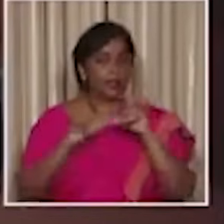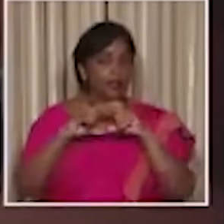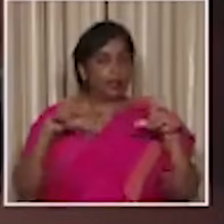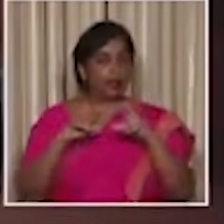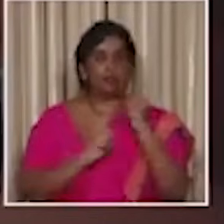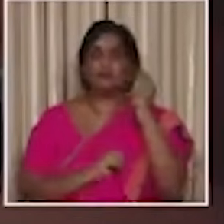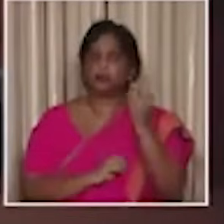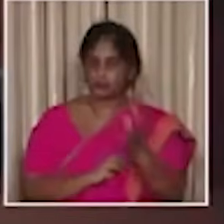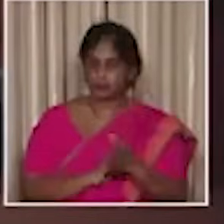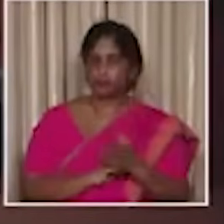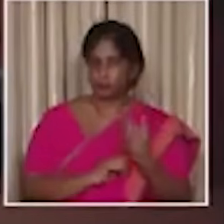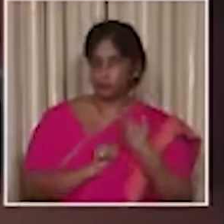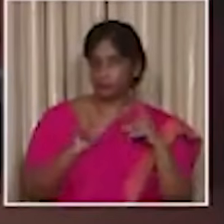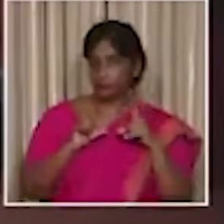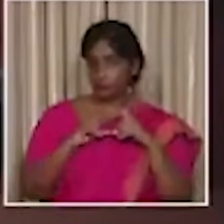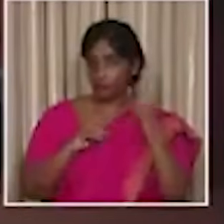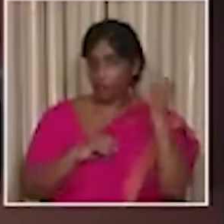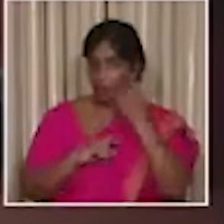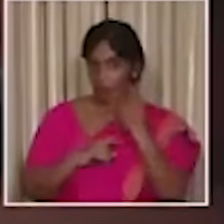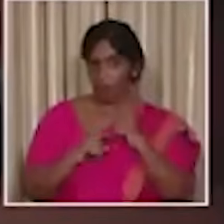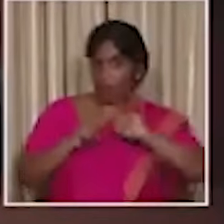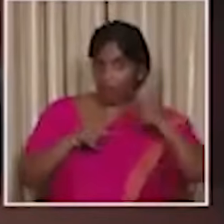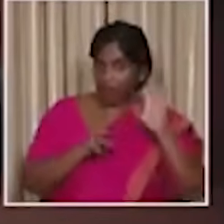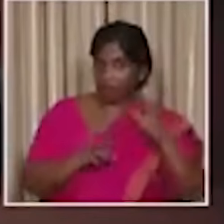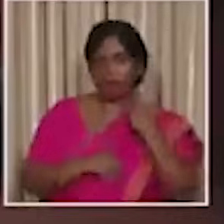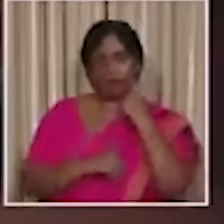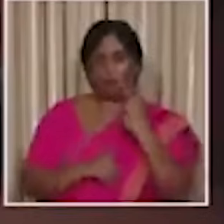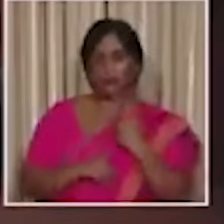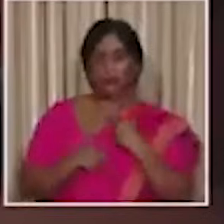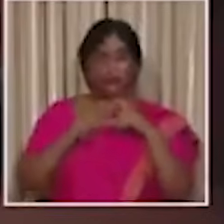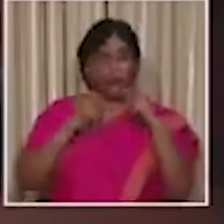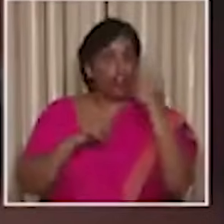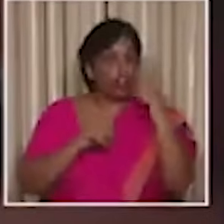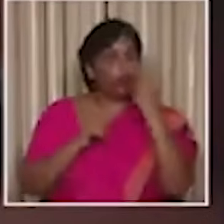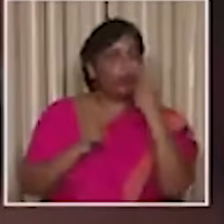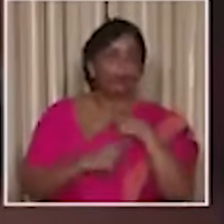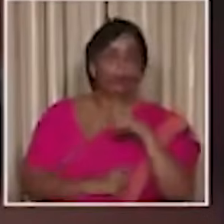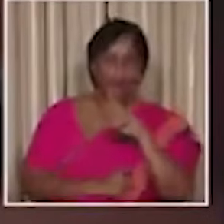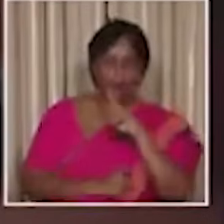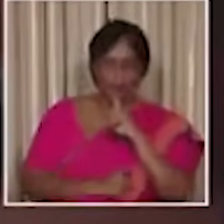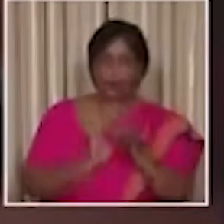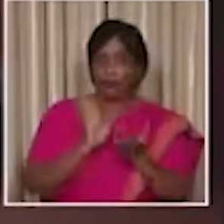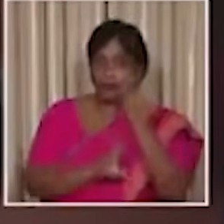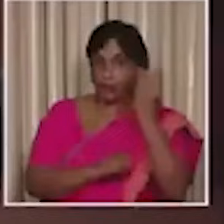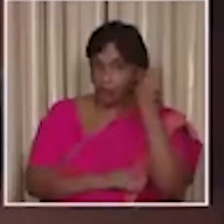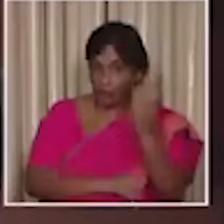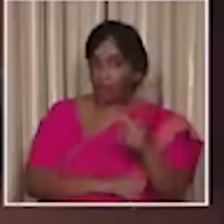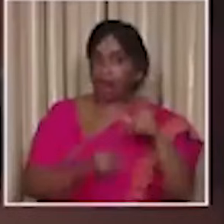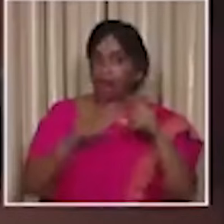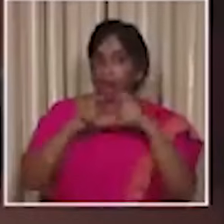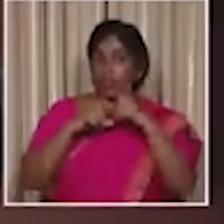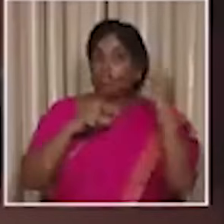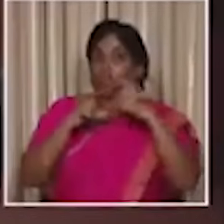binau. Orang manggawa tiada balapatra angkade. Kamu terbalapatra itu, betul mak ayatna. Mam balapatra angkade katanya, nak. Ita wada wedi agak dulu, nang betul mak balapatra angkade